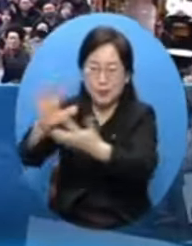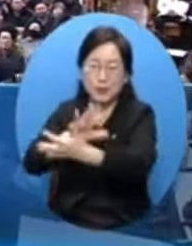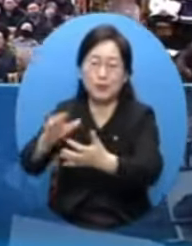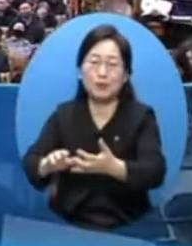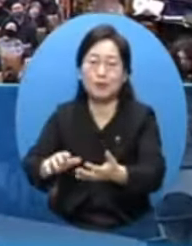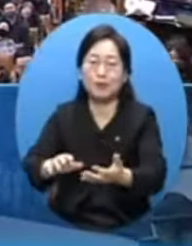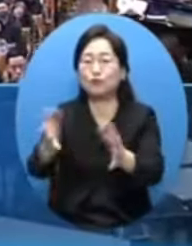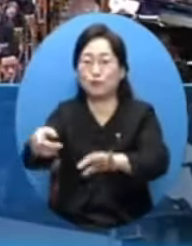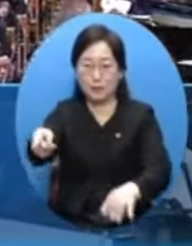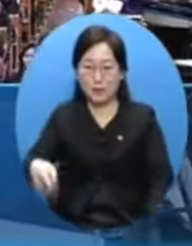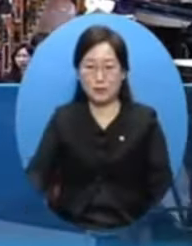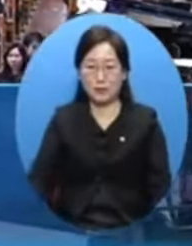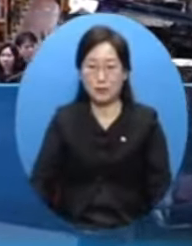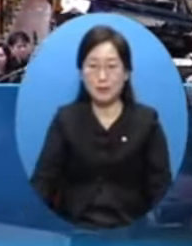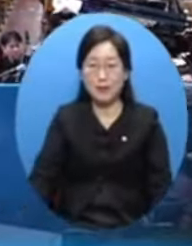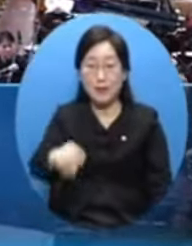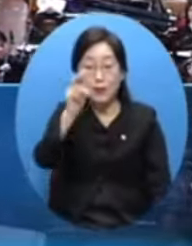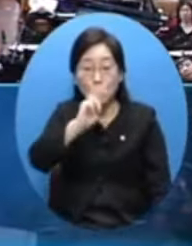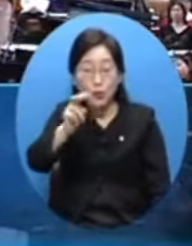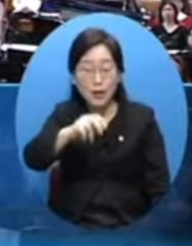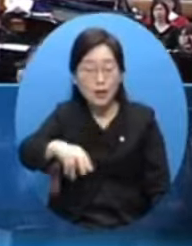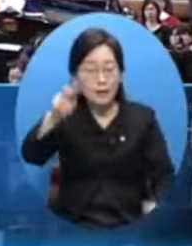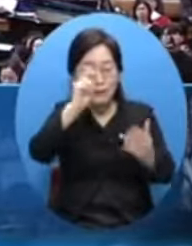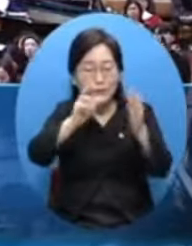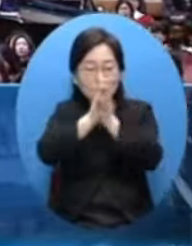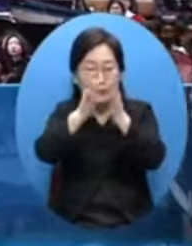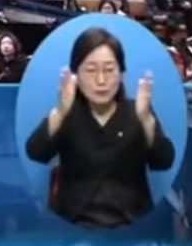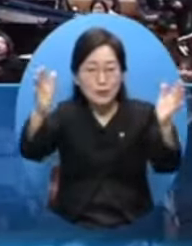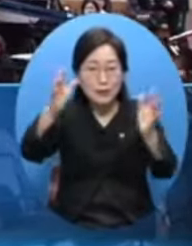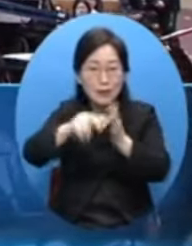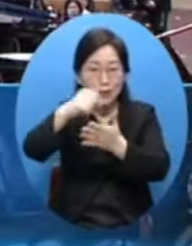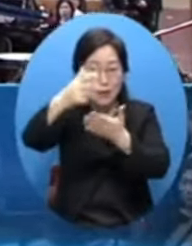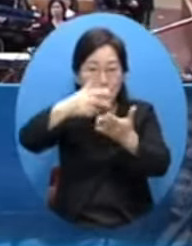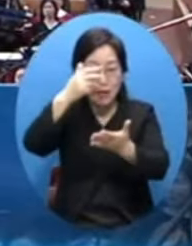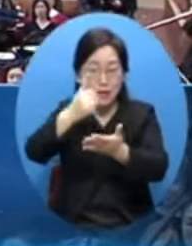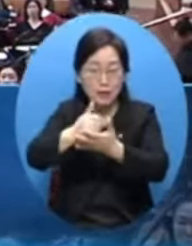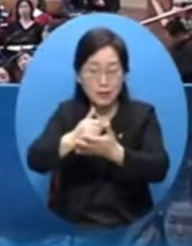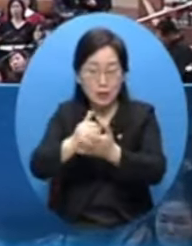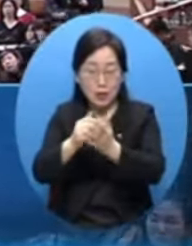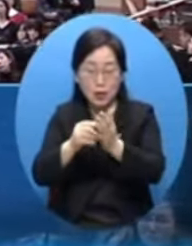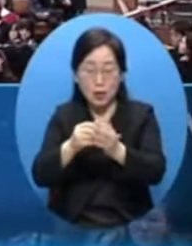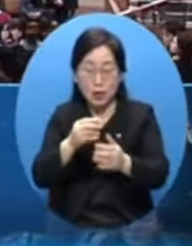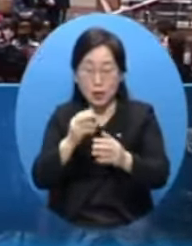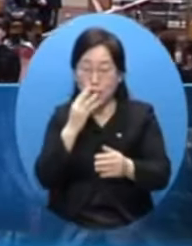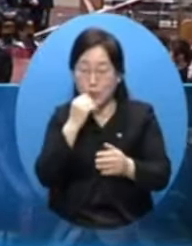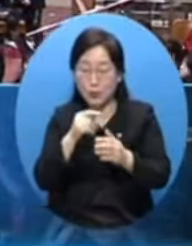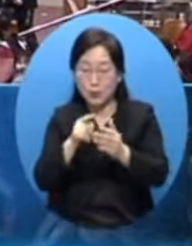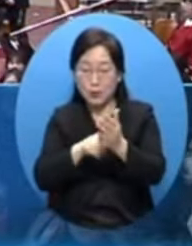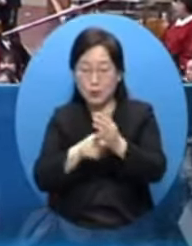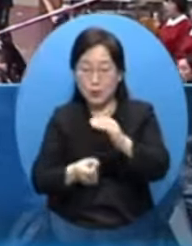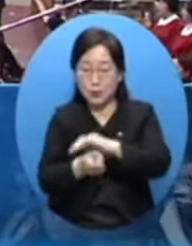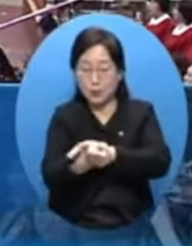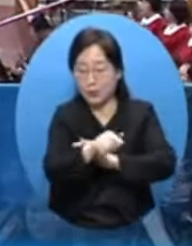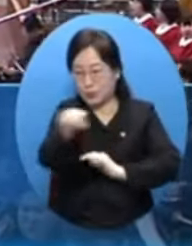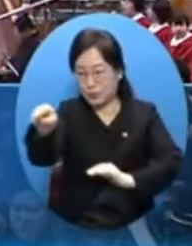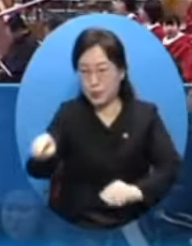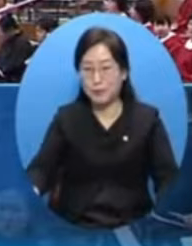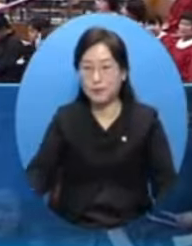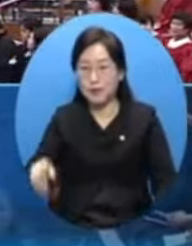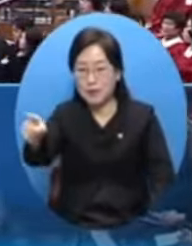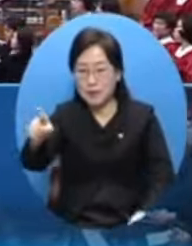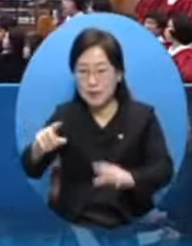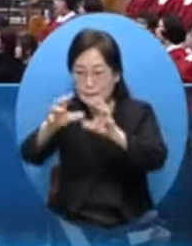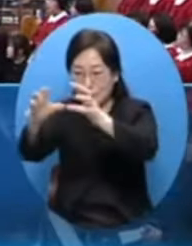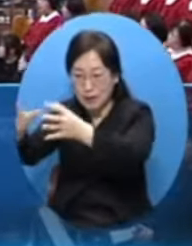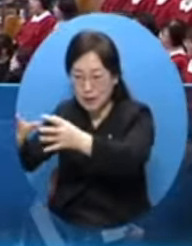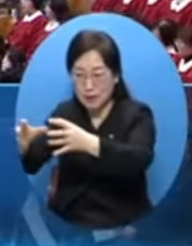있습니다 그 노래와 찬송이 시작될 때에께서 복병을도 유다를 치러온 암몬 자손과 모압과 세일산